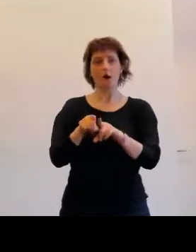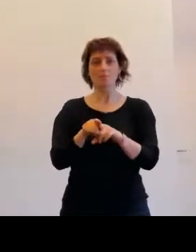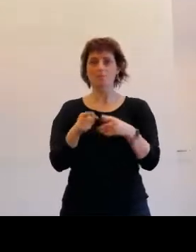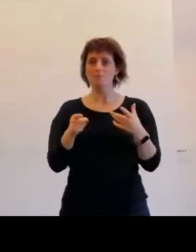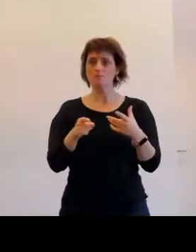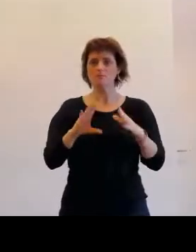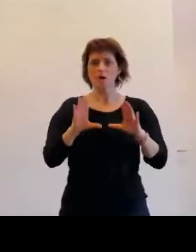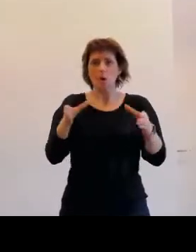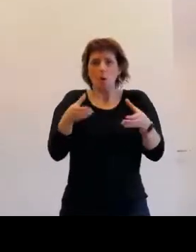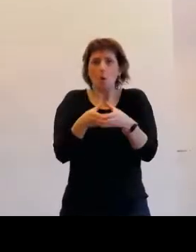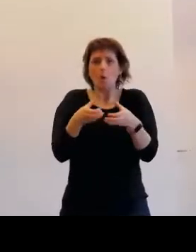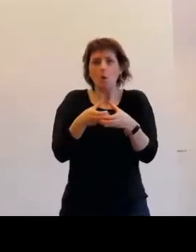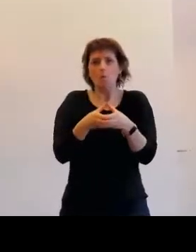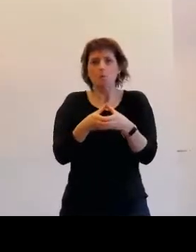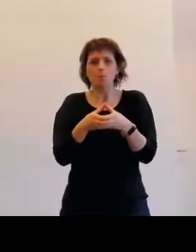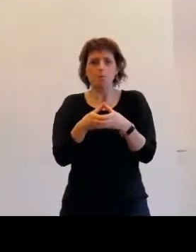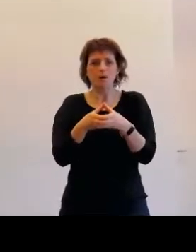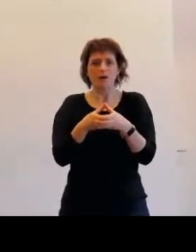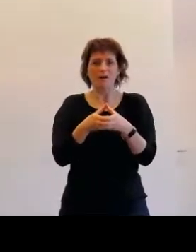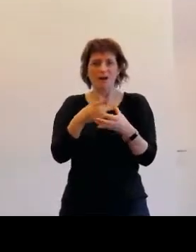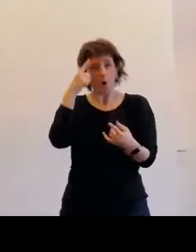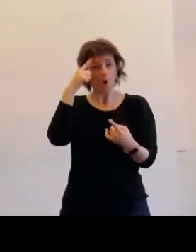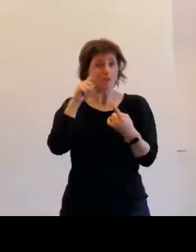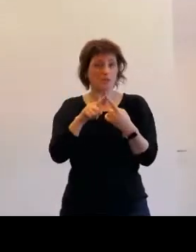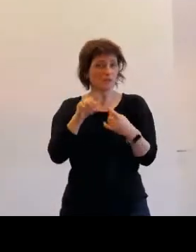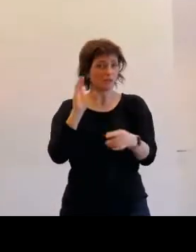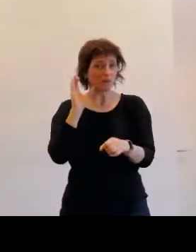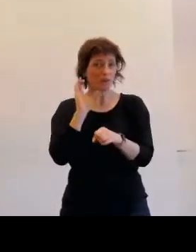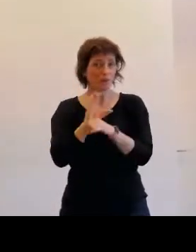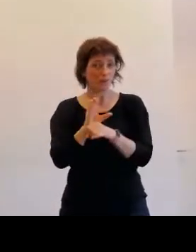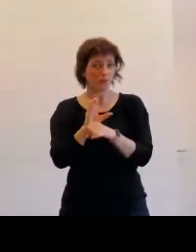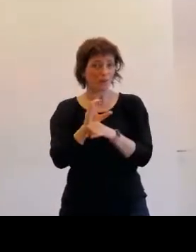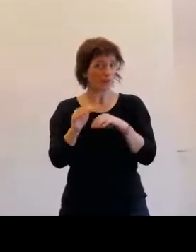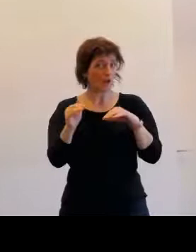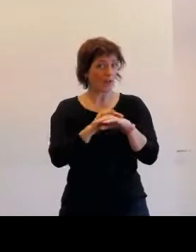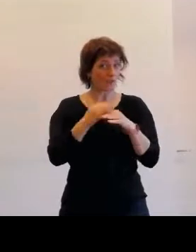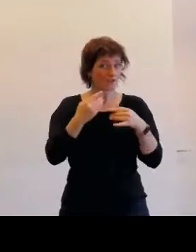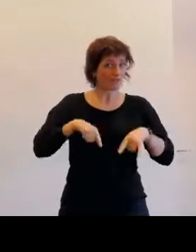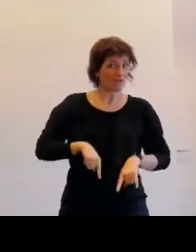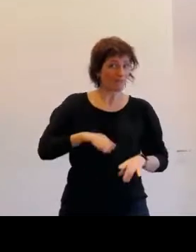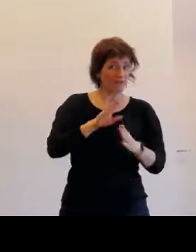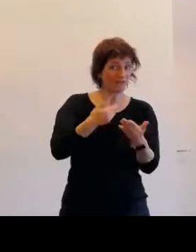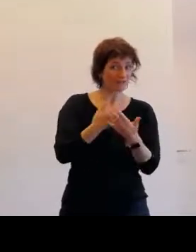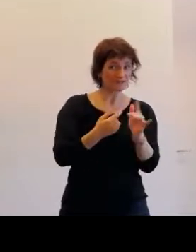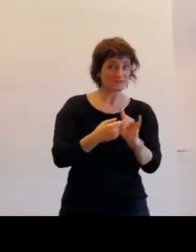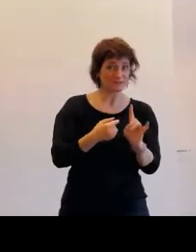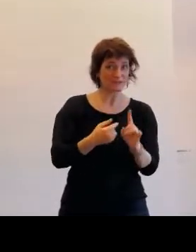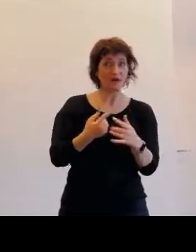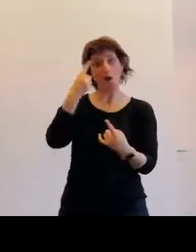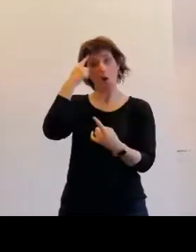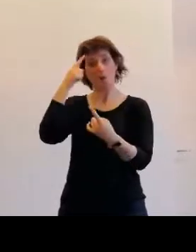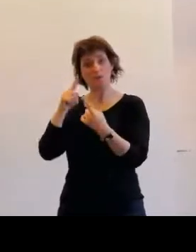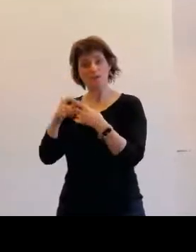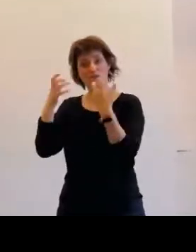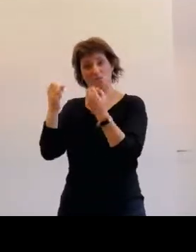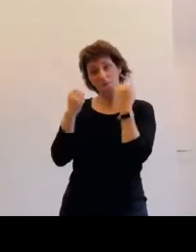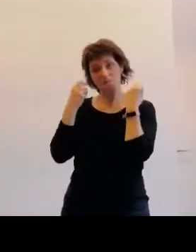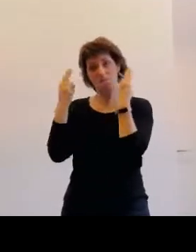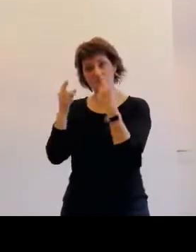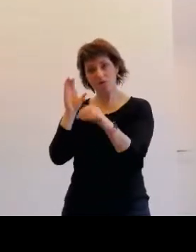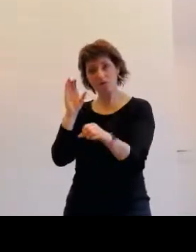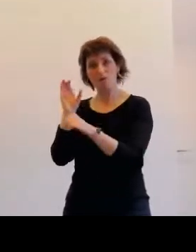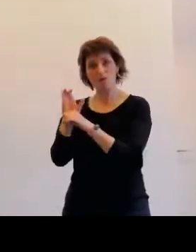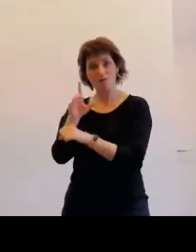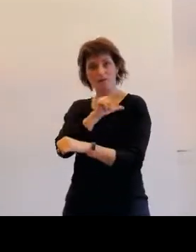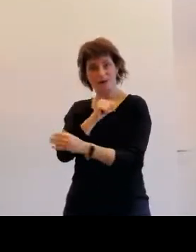des groupuscules dont l'objectif n'est pas de contester la politique du gouvernement, mais d'aller à l'affrontement avec les forces de